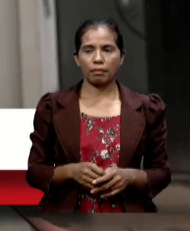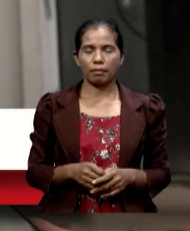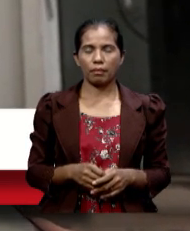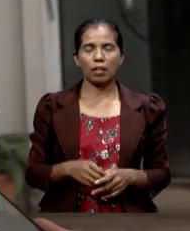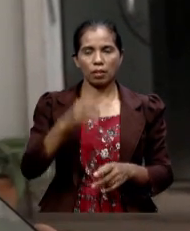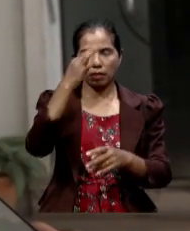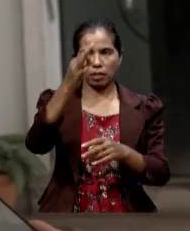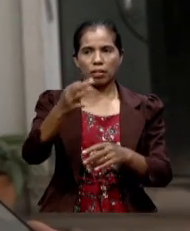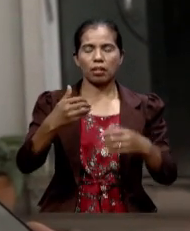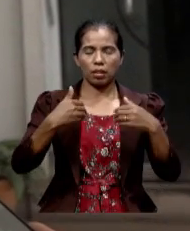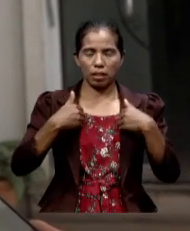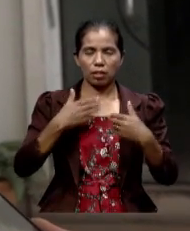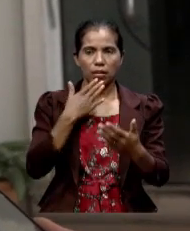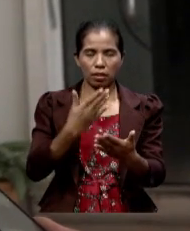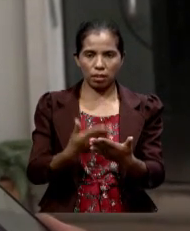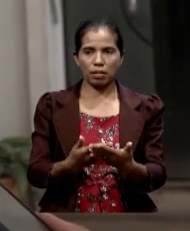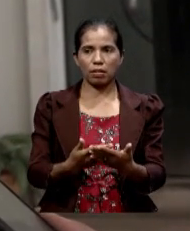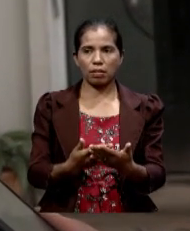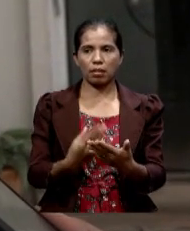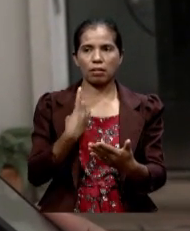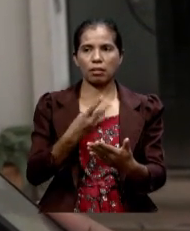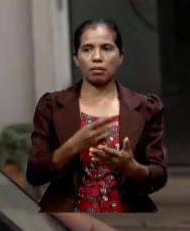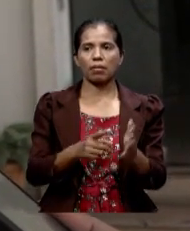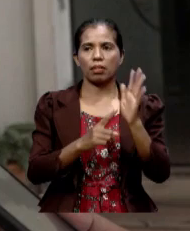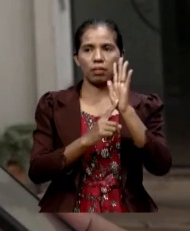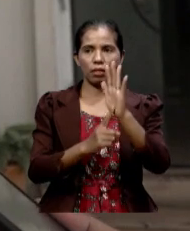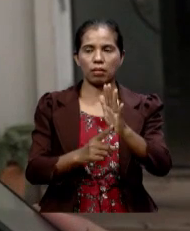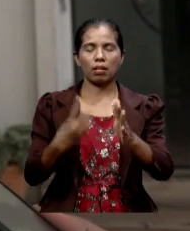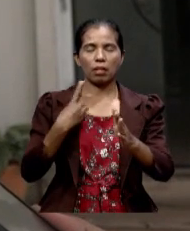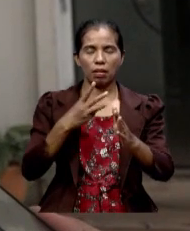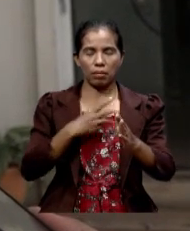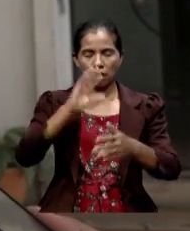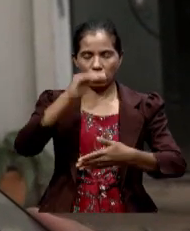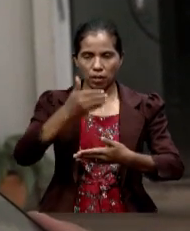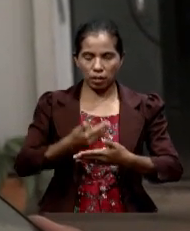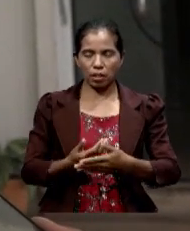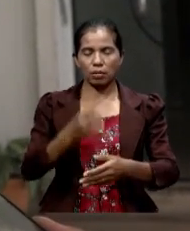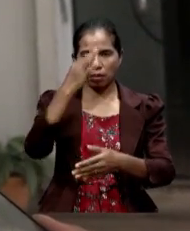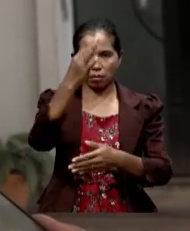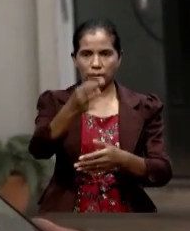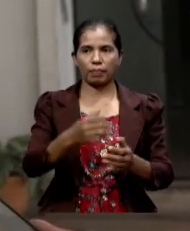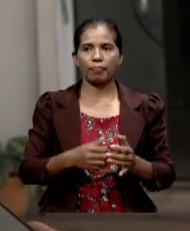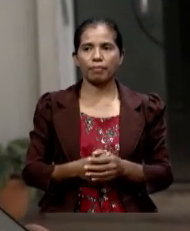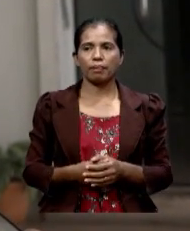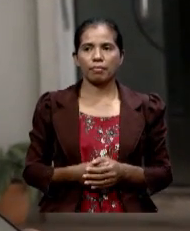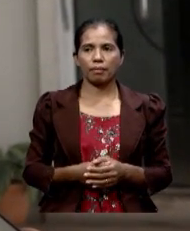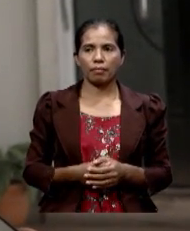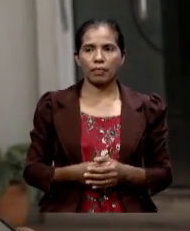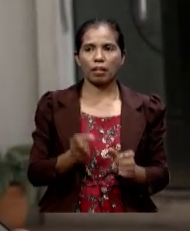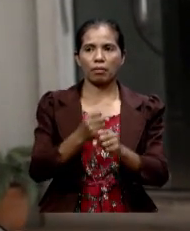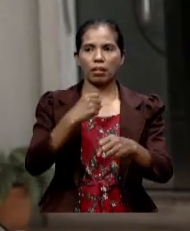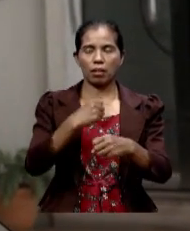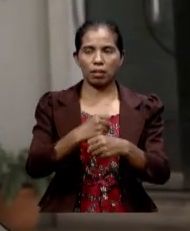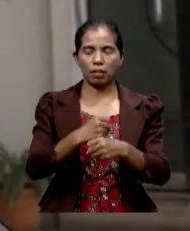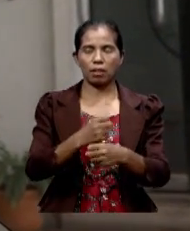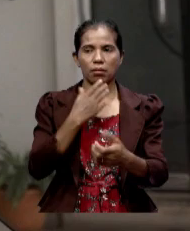Abang beri ya sukses sukar ikan ini kami beri atu tang bah kami nazar sana be tuir mai ansa kami alam aku bete sini